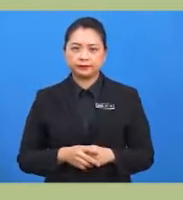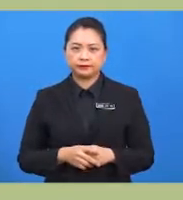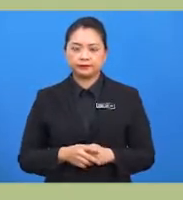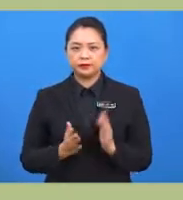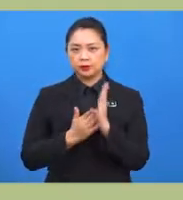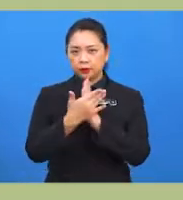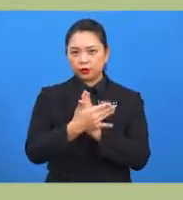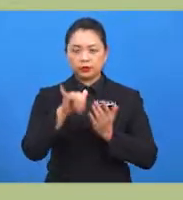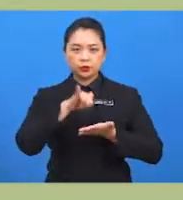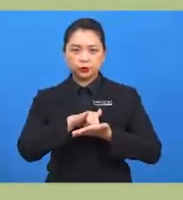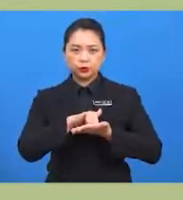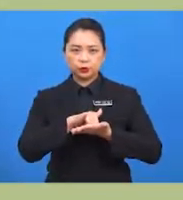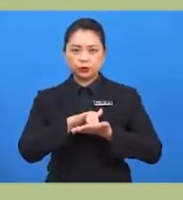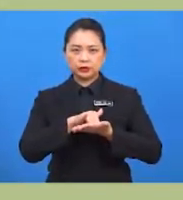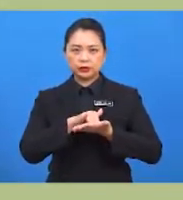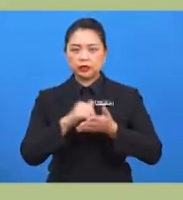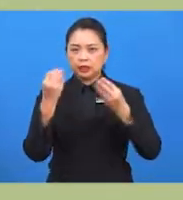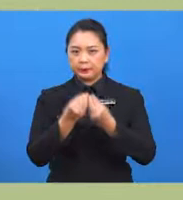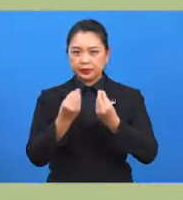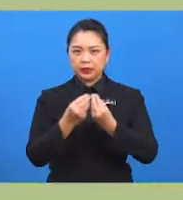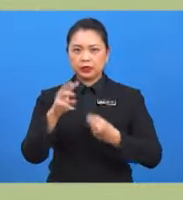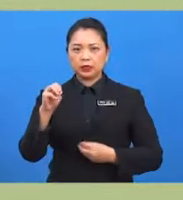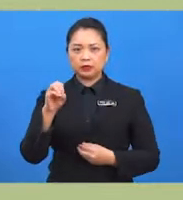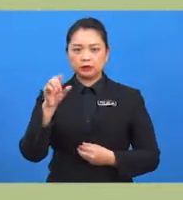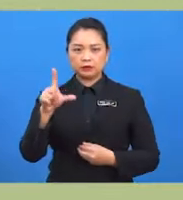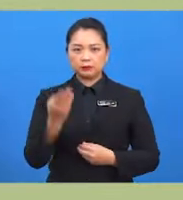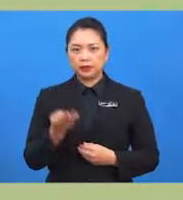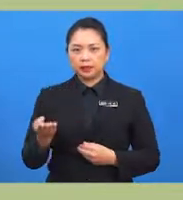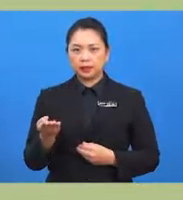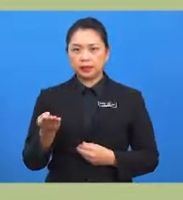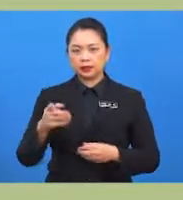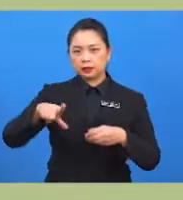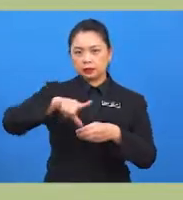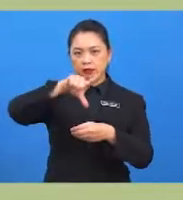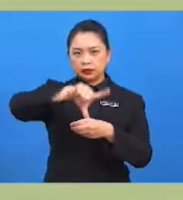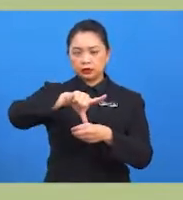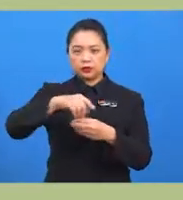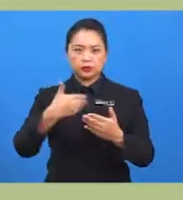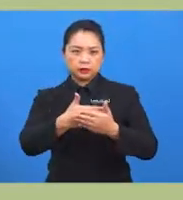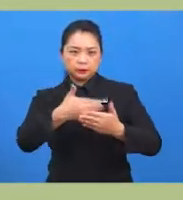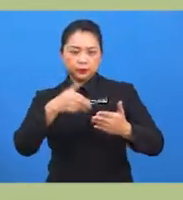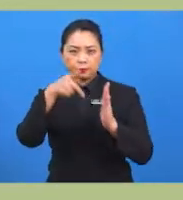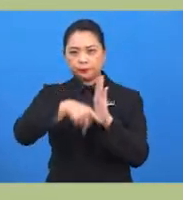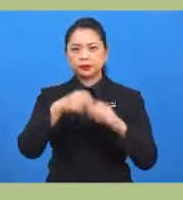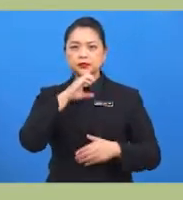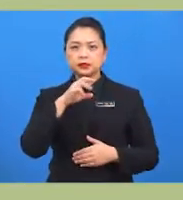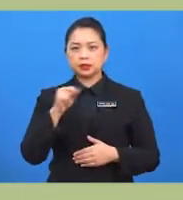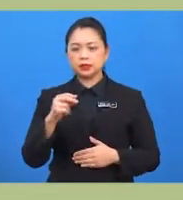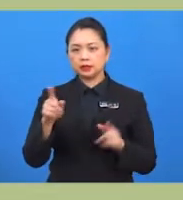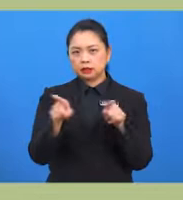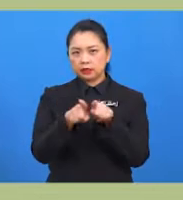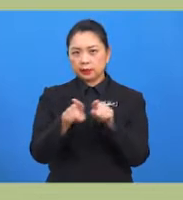Hai oli itu Hai bilangan Mal bahan terlarut sebelum pencairan = bilangan